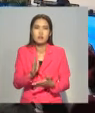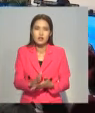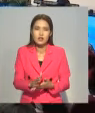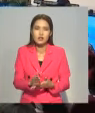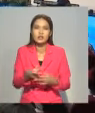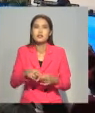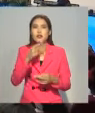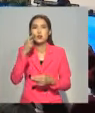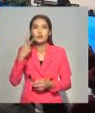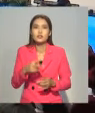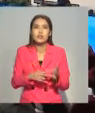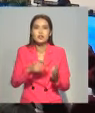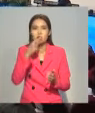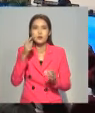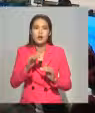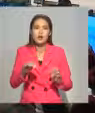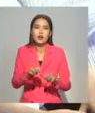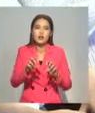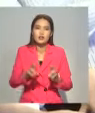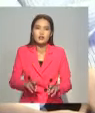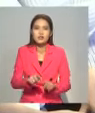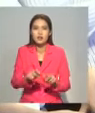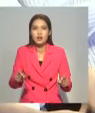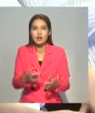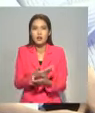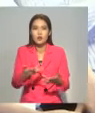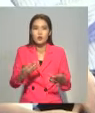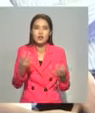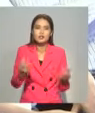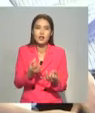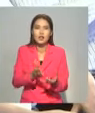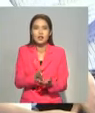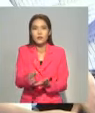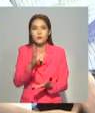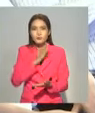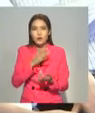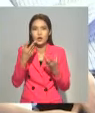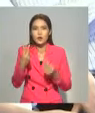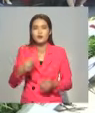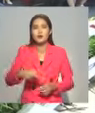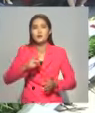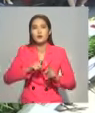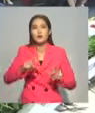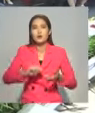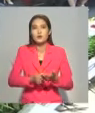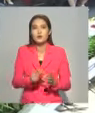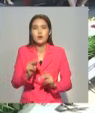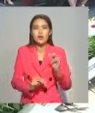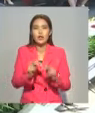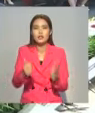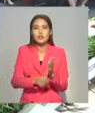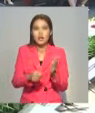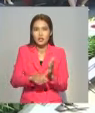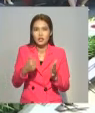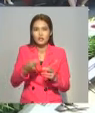Облыста 428 білім ошағы бала қабылдауға дайын. Оның 33-ші күрделі жөндеуден өткен. Қазір өңірде 22 мектеп салынып жатыр. Оның 6-ы жыл